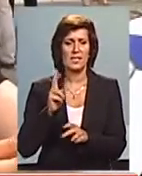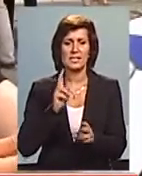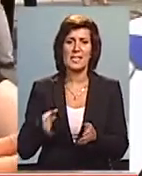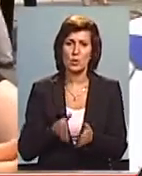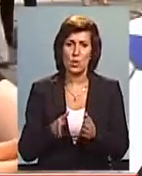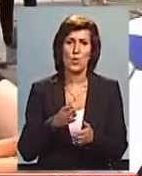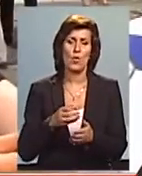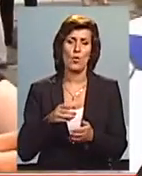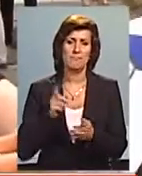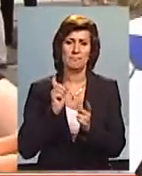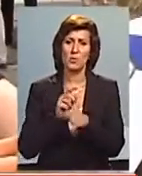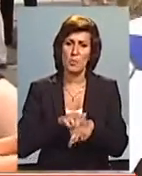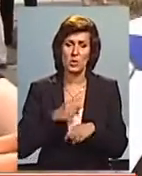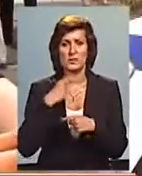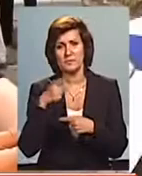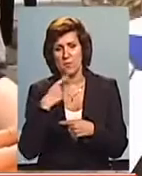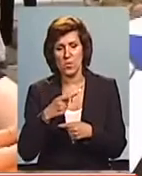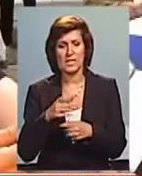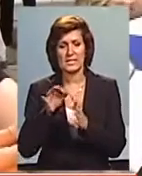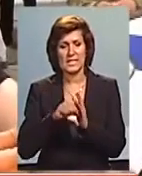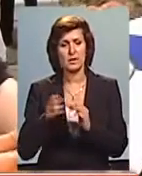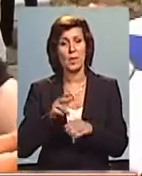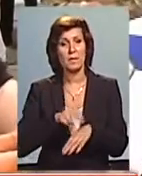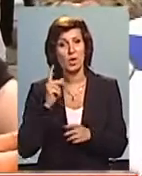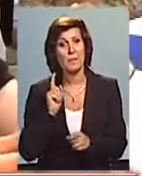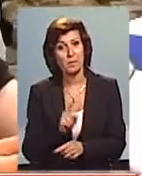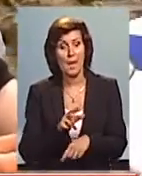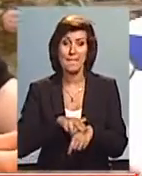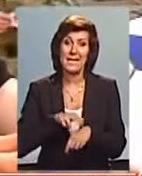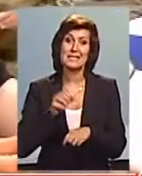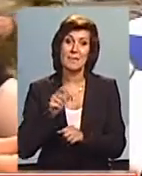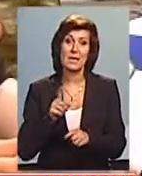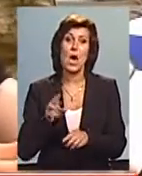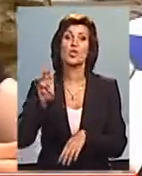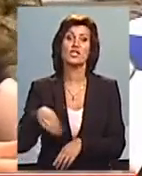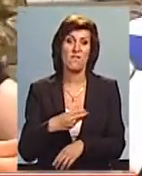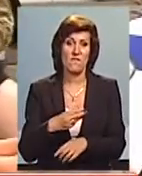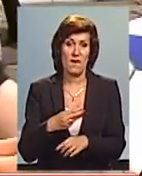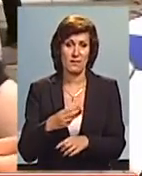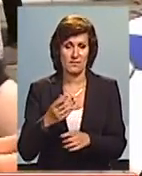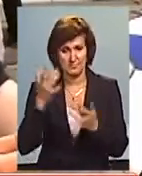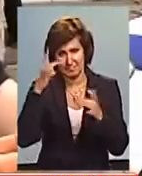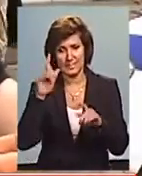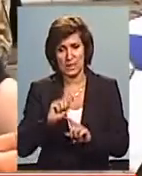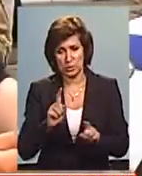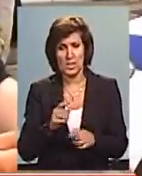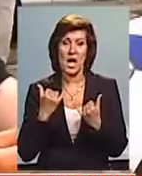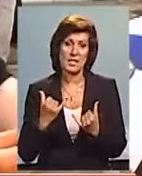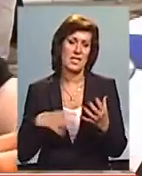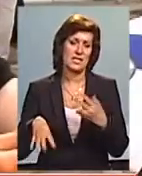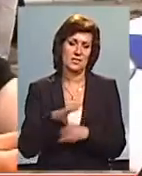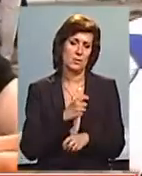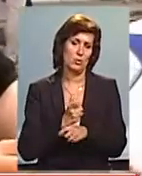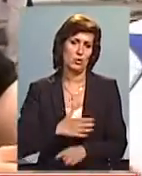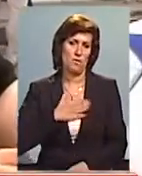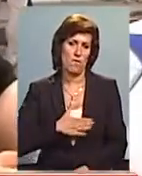підходять до поліції, їх проводять там кудись і говорять. От раніше до міліції, коли підходили, міліція могла ще й оштрафувати там за щось до даїшників. Зараз всі